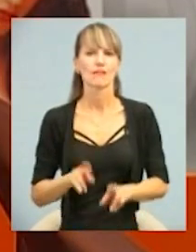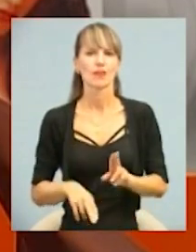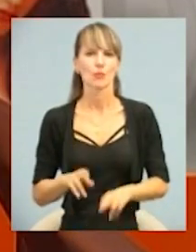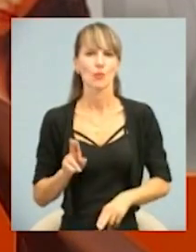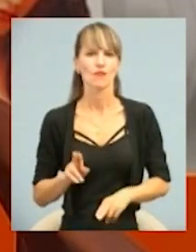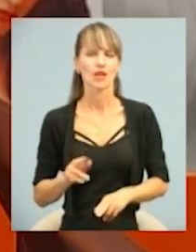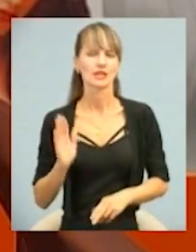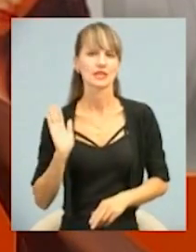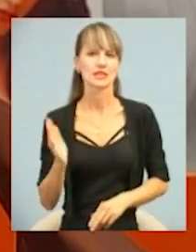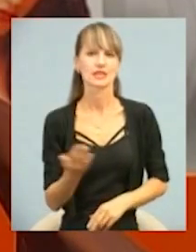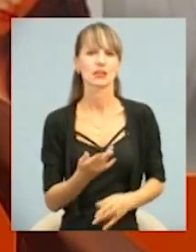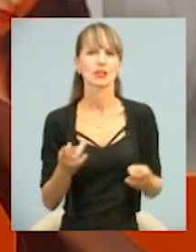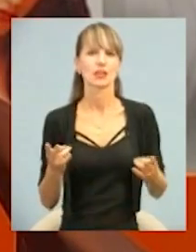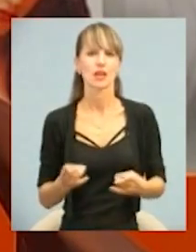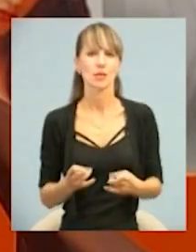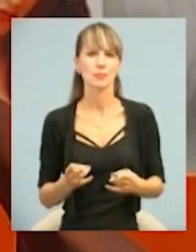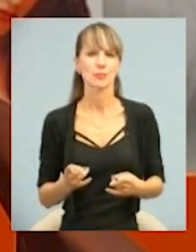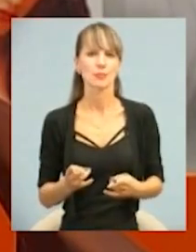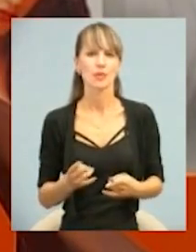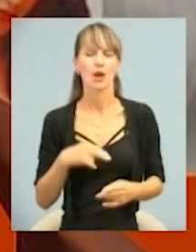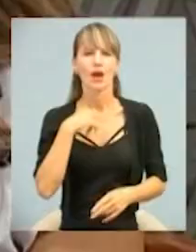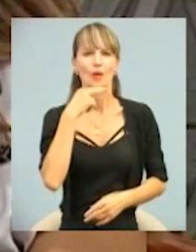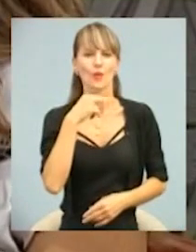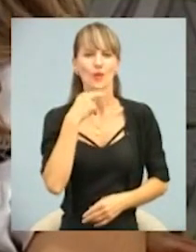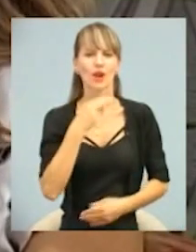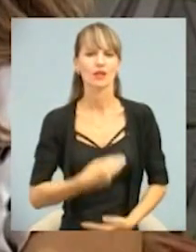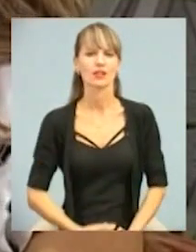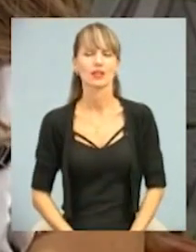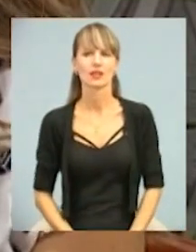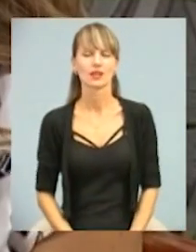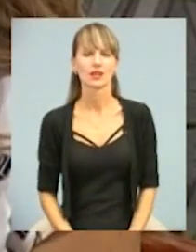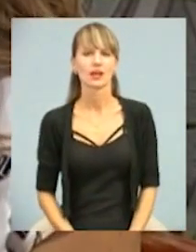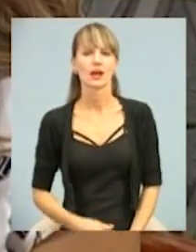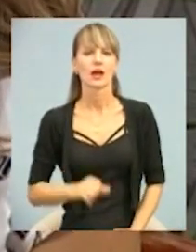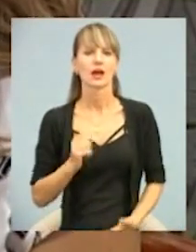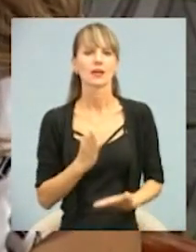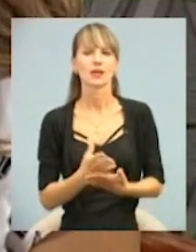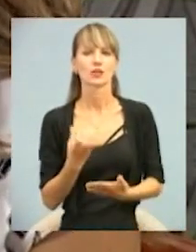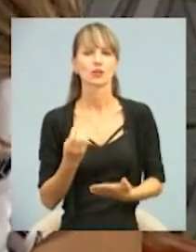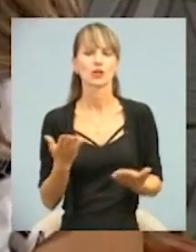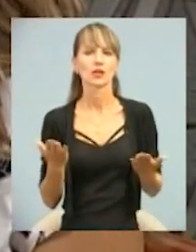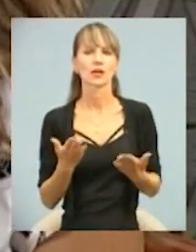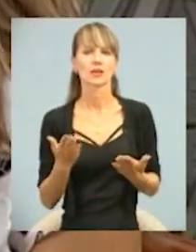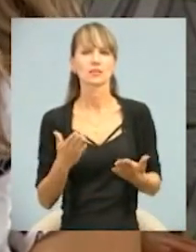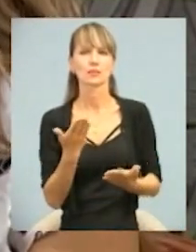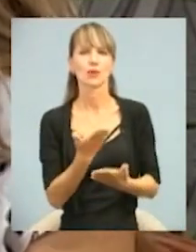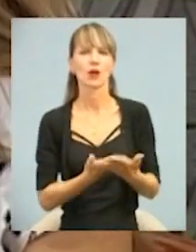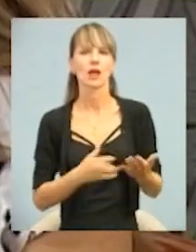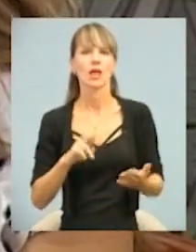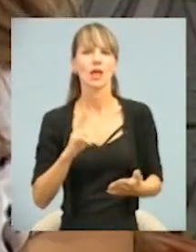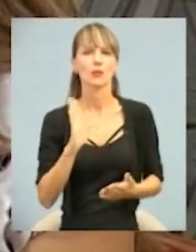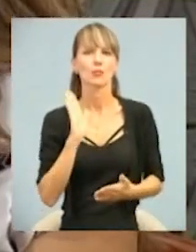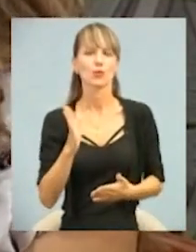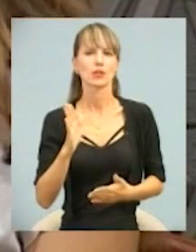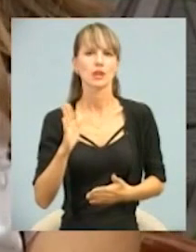фарбувати стіну, треба акуратно. А є якісь іще такі от поради, як бути